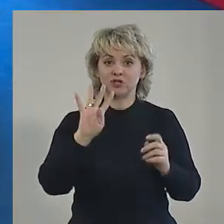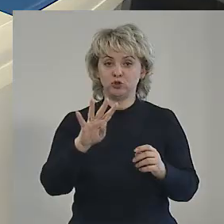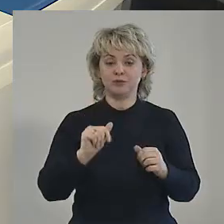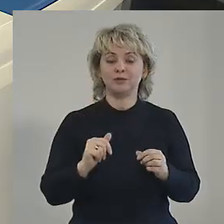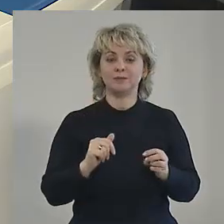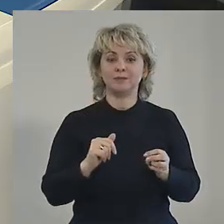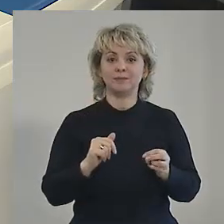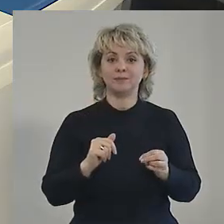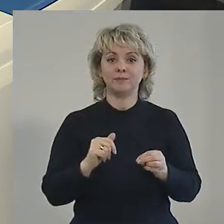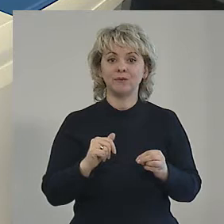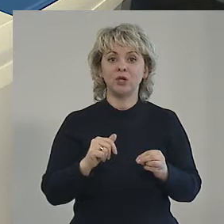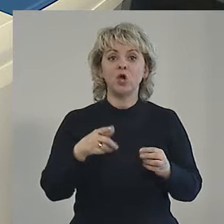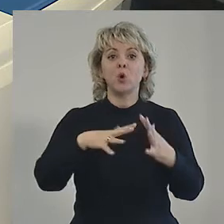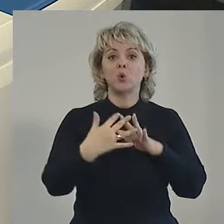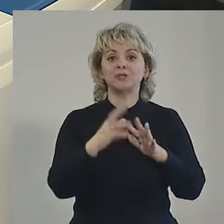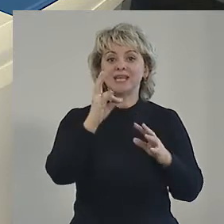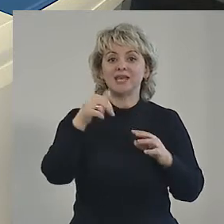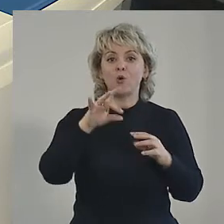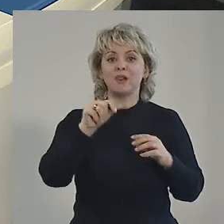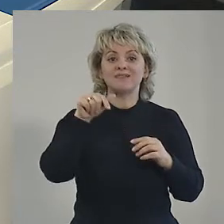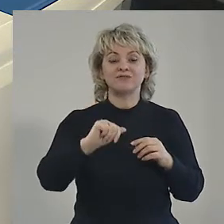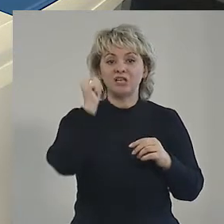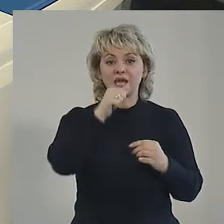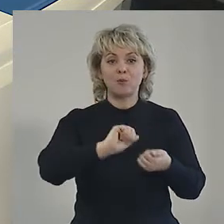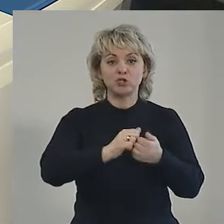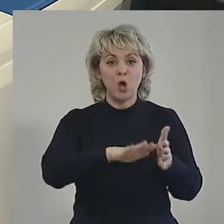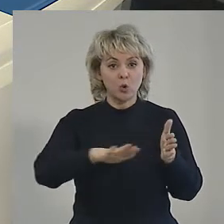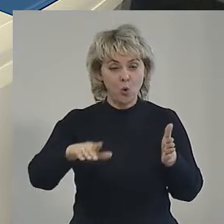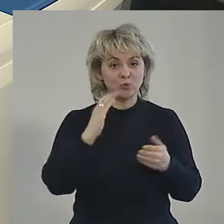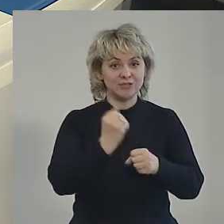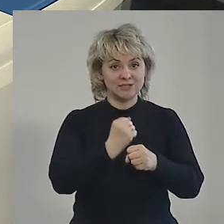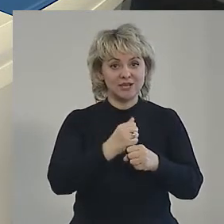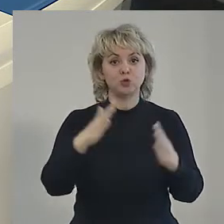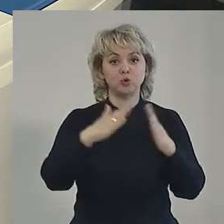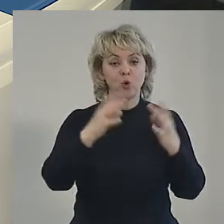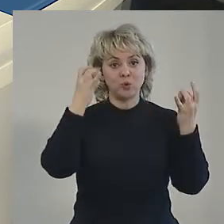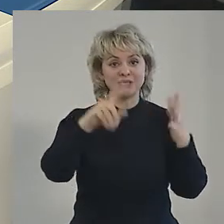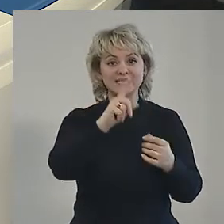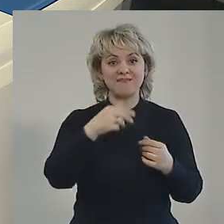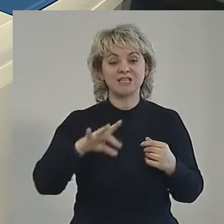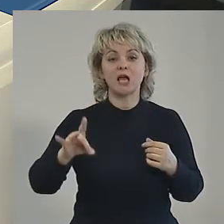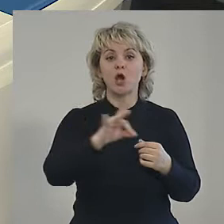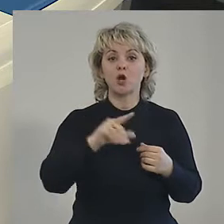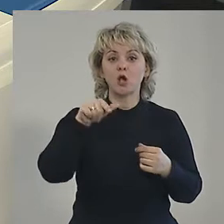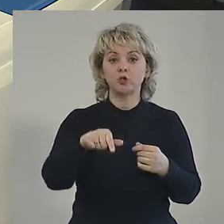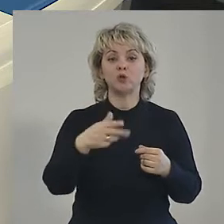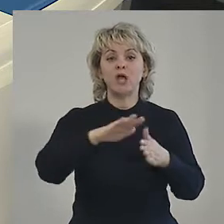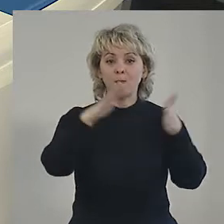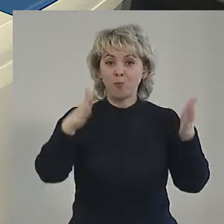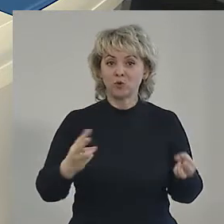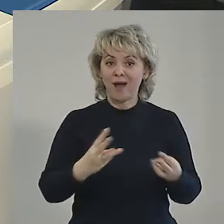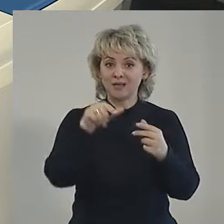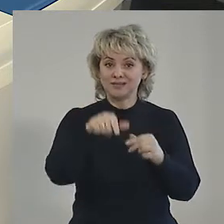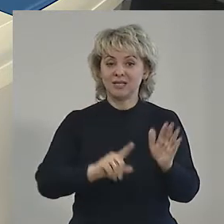240-26-44. Хутору Николаевскому в этом году асфальтированную дорогу, Дому культуры Заветинского района, модульную